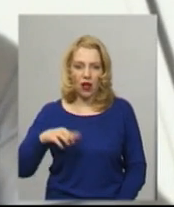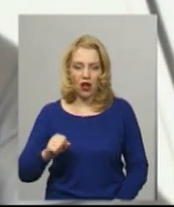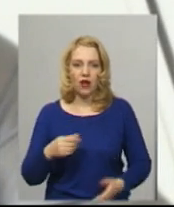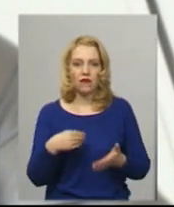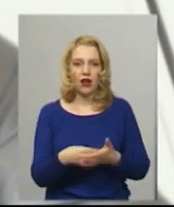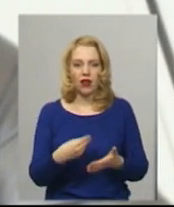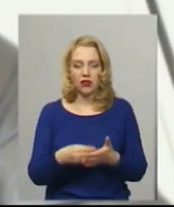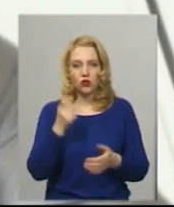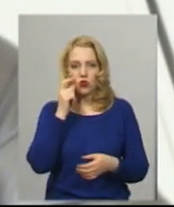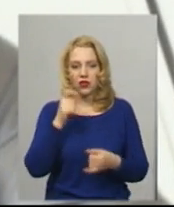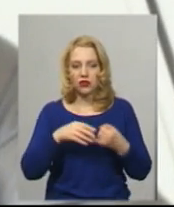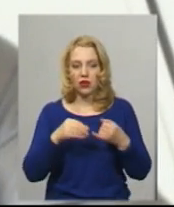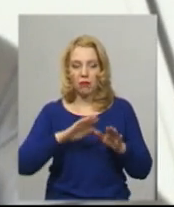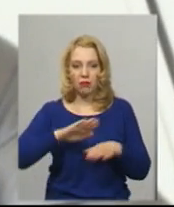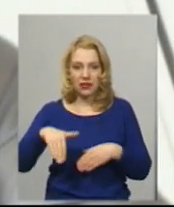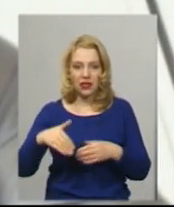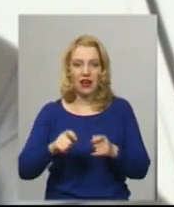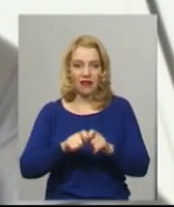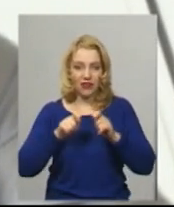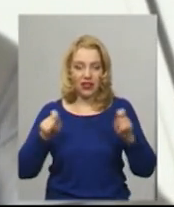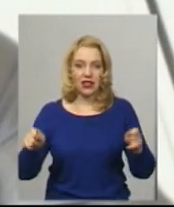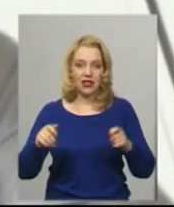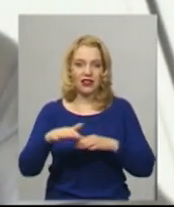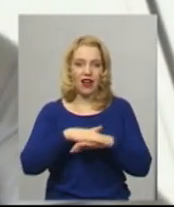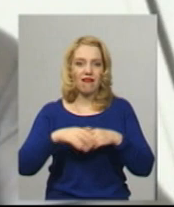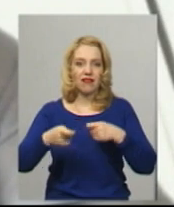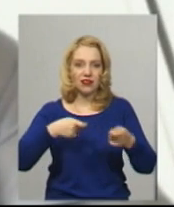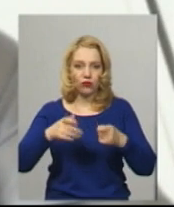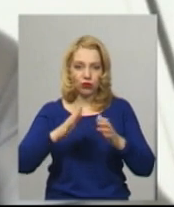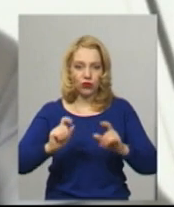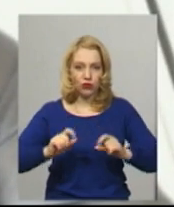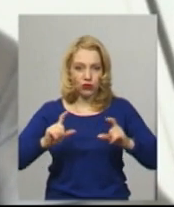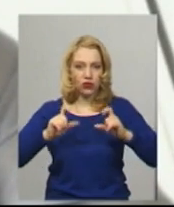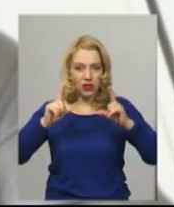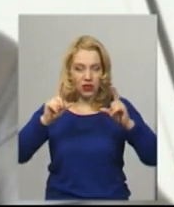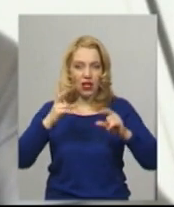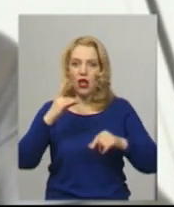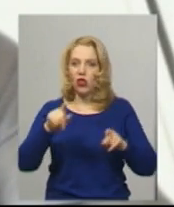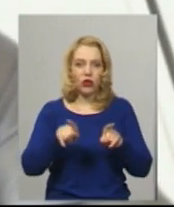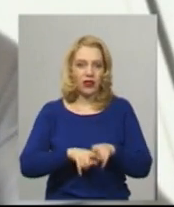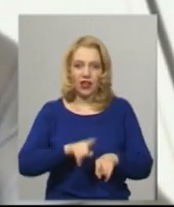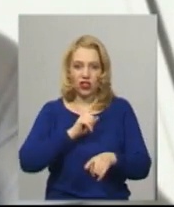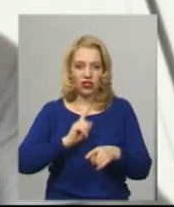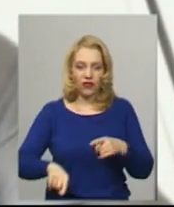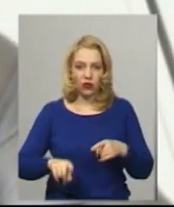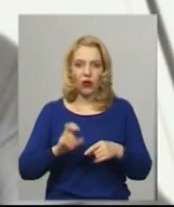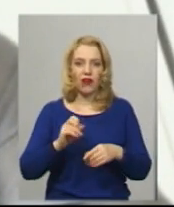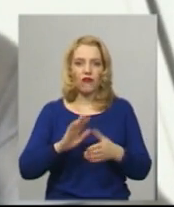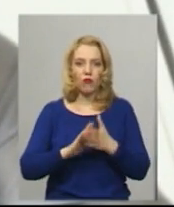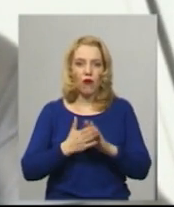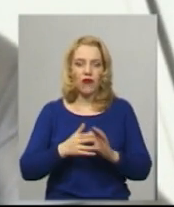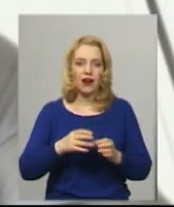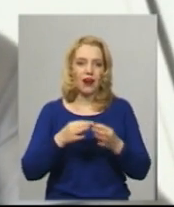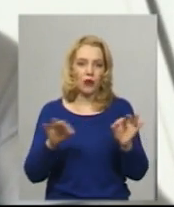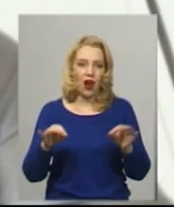української землі після відкриття ринку буде зростати, але не так швидко, як в умовах ліберального ринку. Тобто темпи